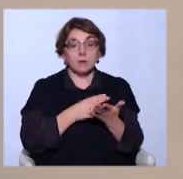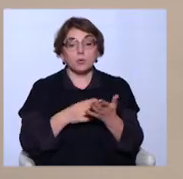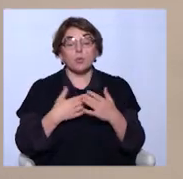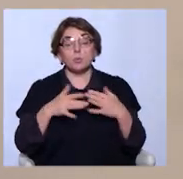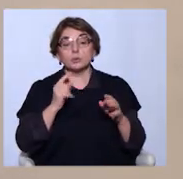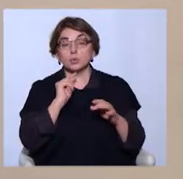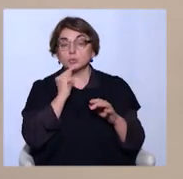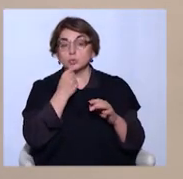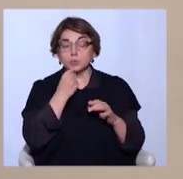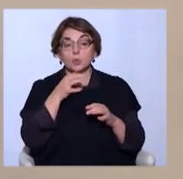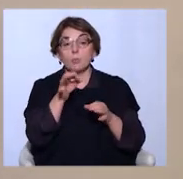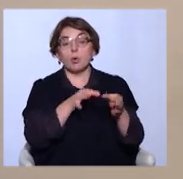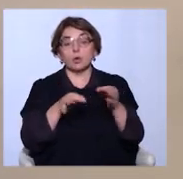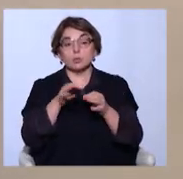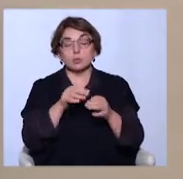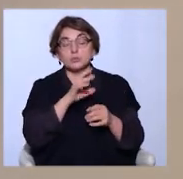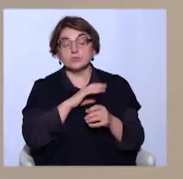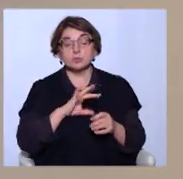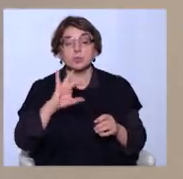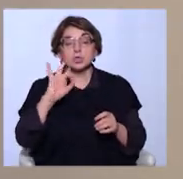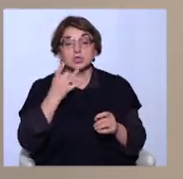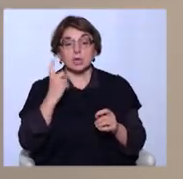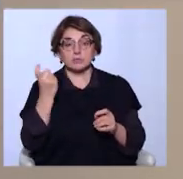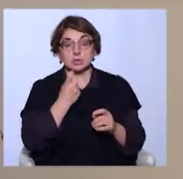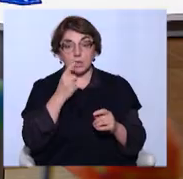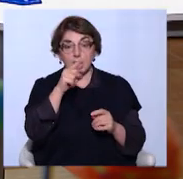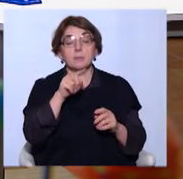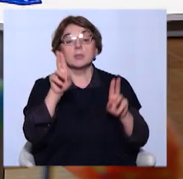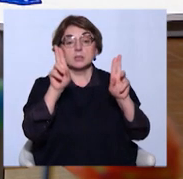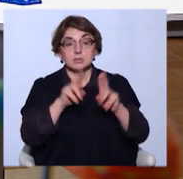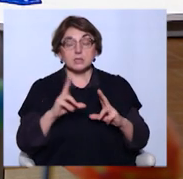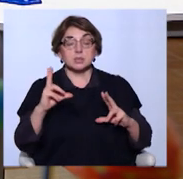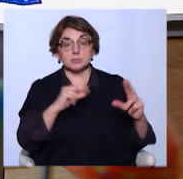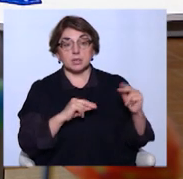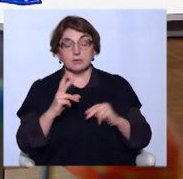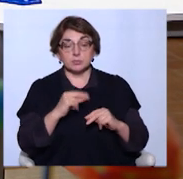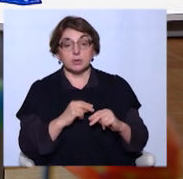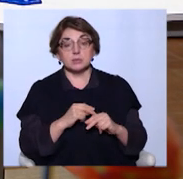რთულ მოლეკულებში ჟანგვის რიცხვი? თუ ამ წესებს გავითვალისწინებთ,